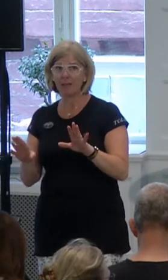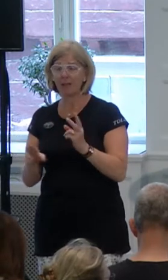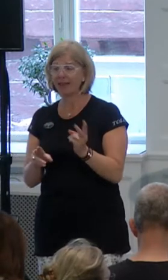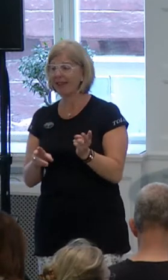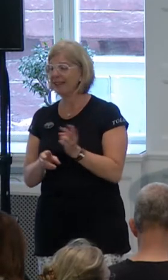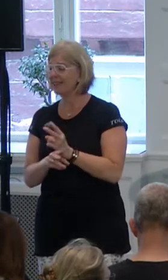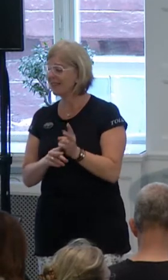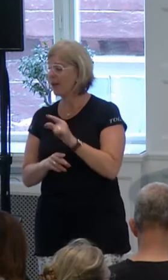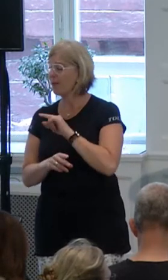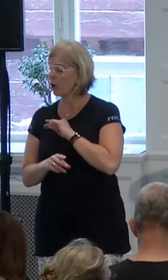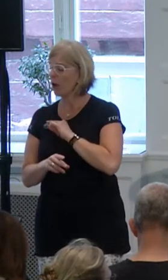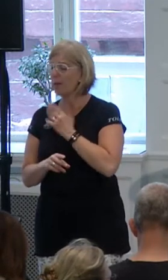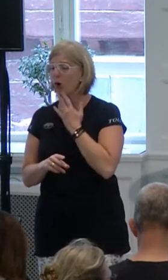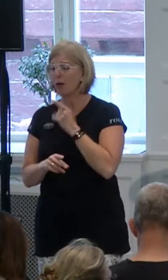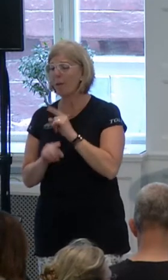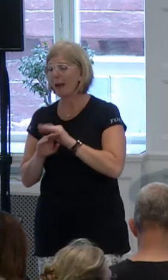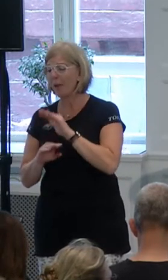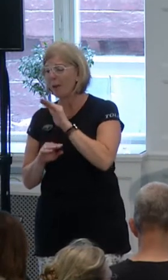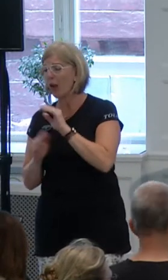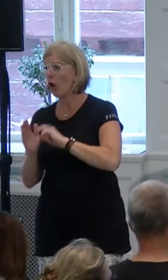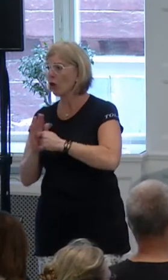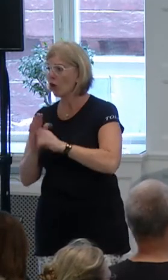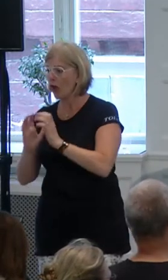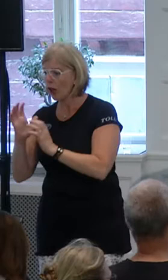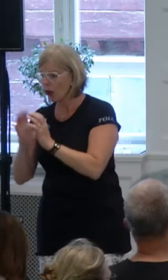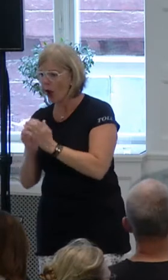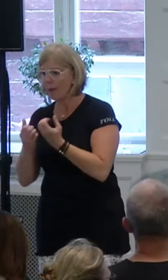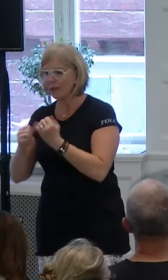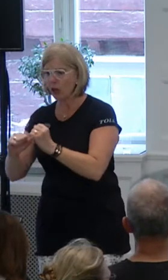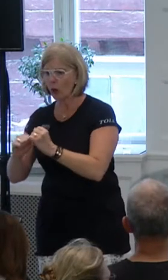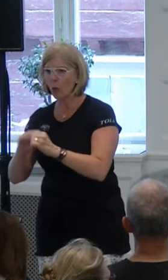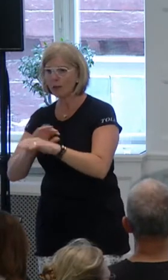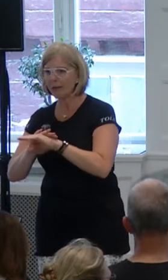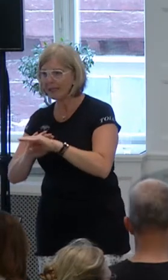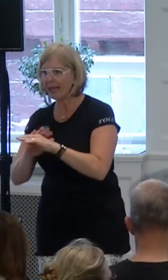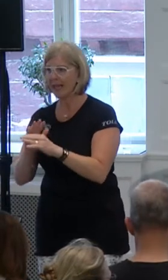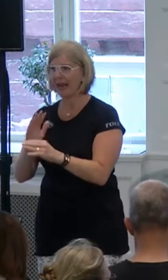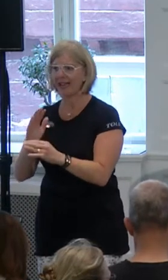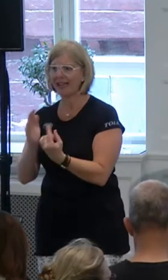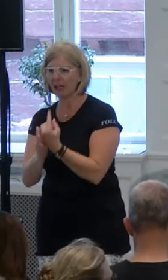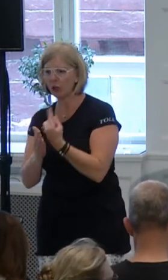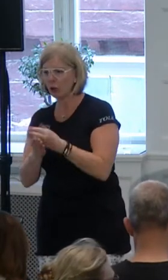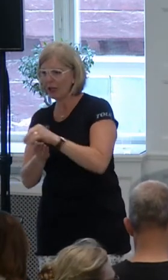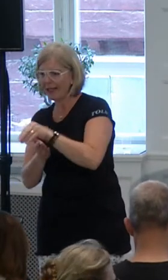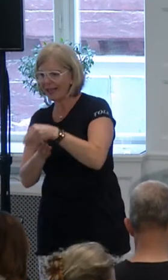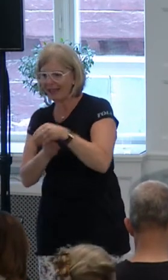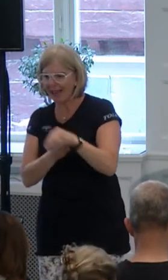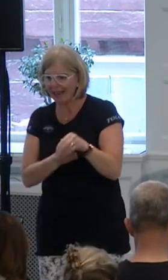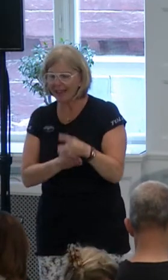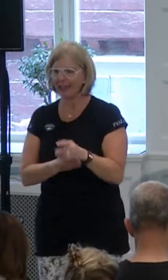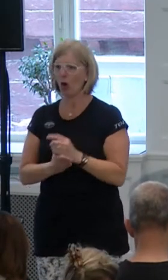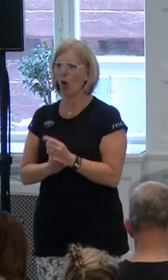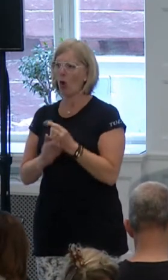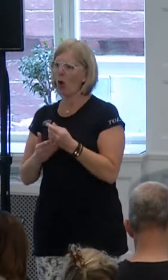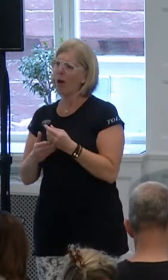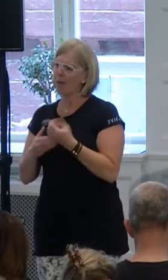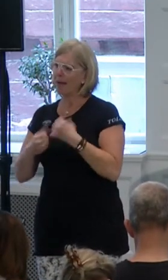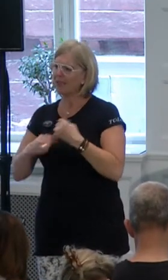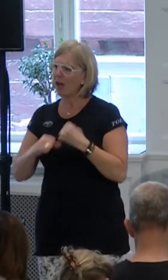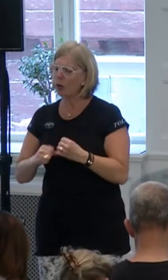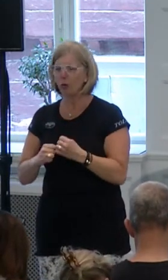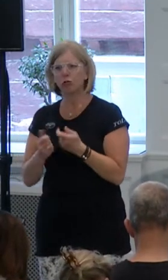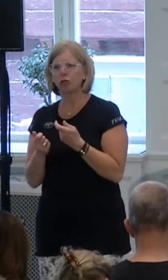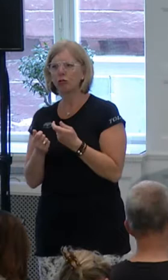extremt mycket om att vi pratar mer och mer om nyckeltal. Det blir prestationsbaserade resurstilldelning, prestationsbaserad styrning. Och